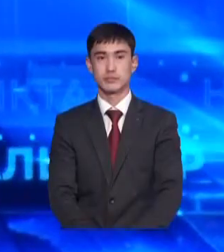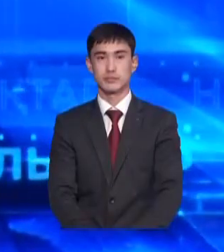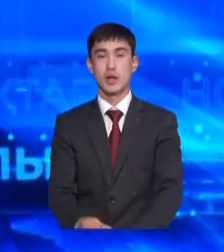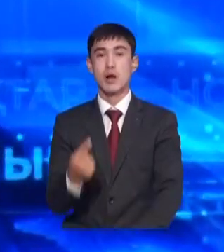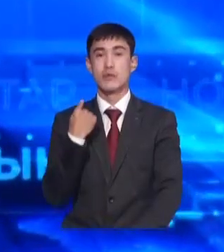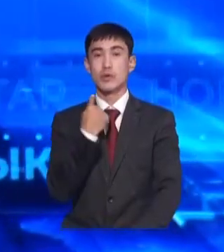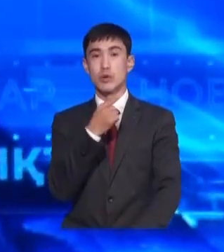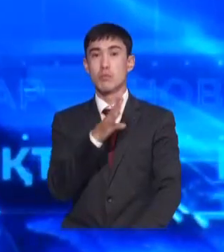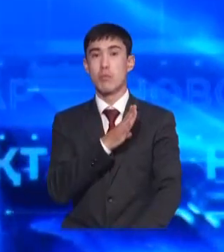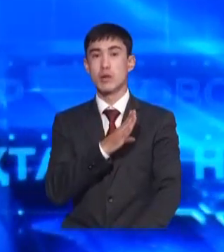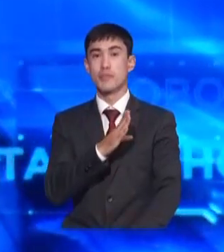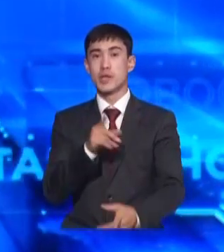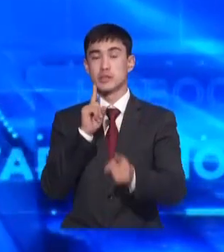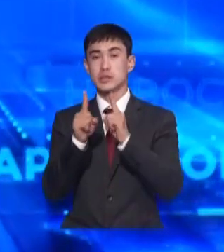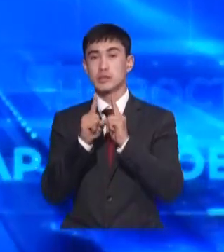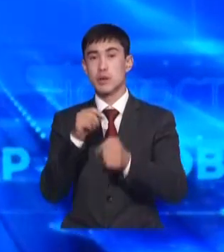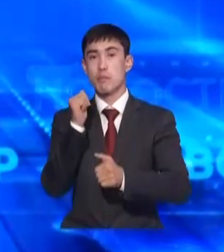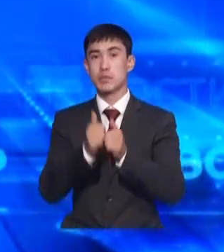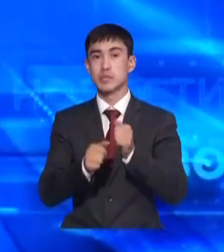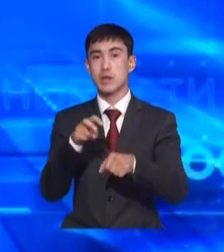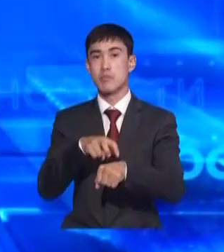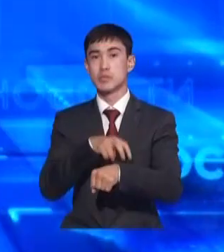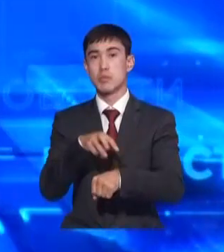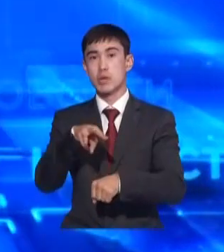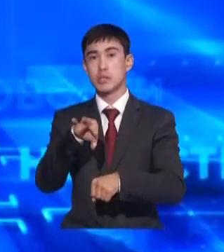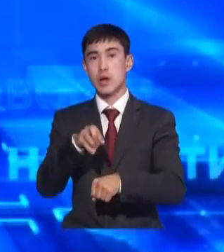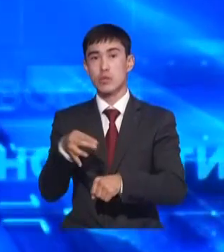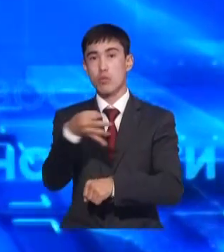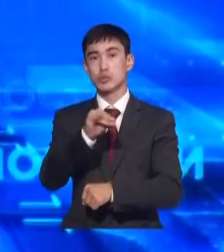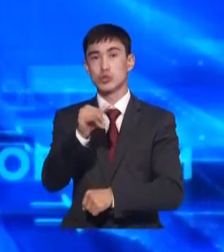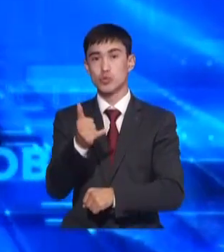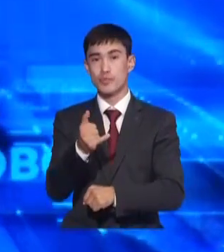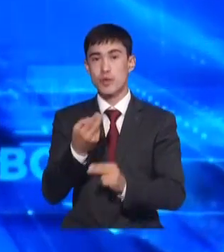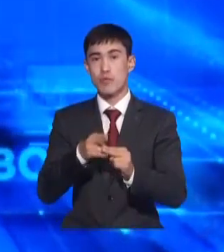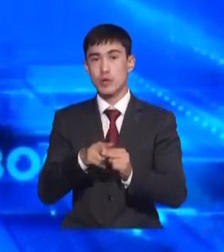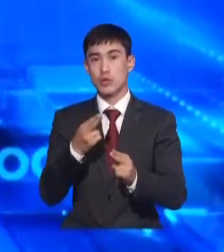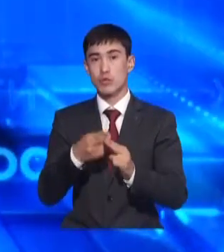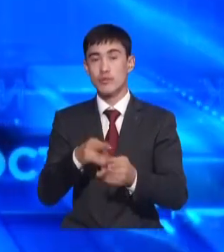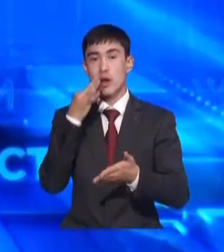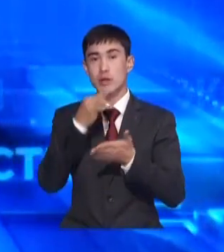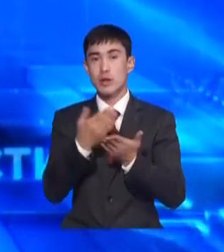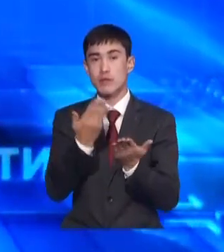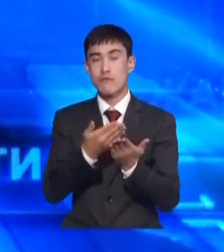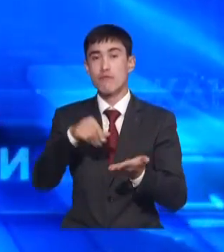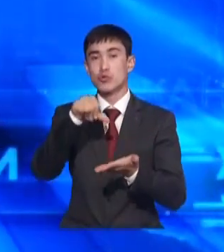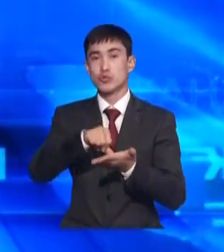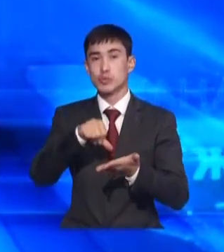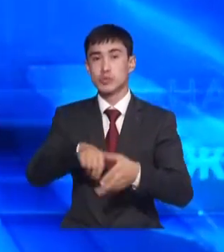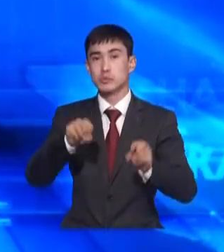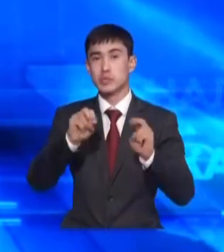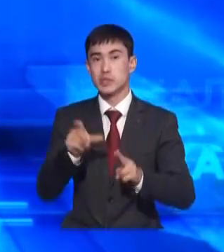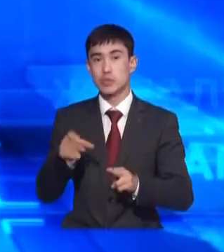В Талдыкургане состоялось очередное заседание постоянной комиссии Маслихата области ЖЭЦу, в ходе которого с докладами